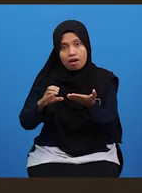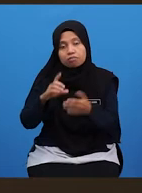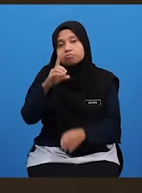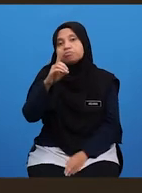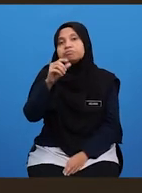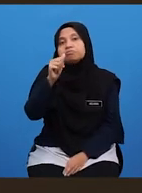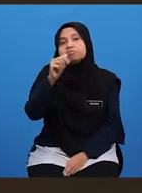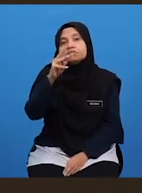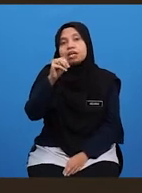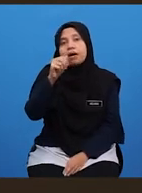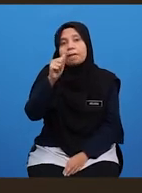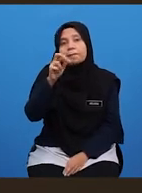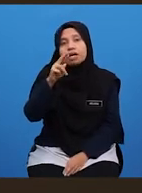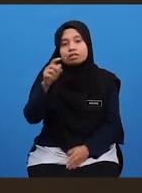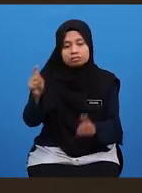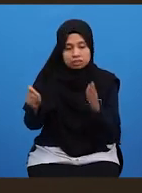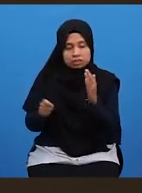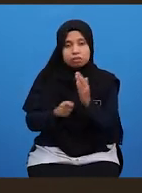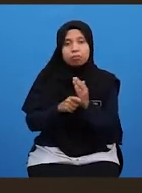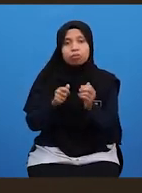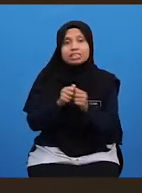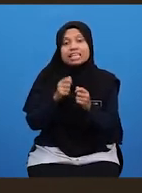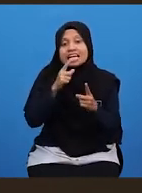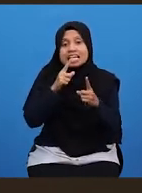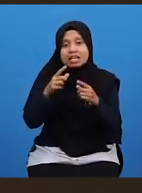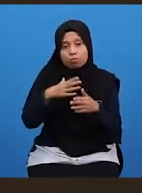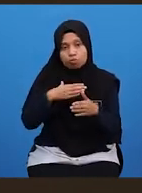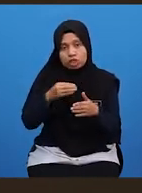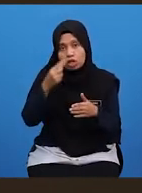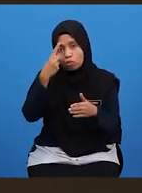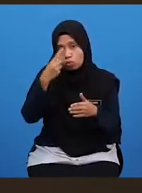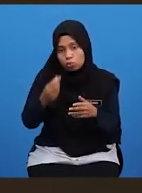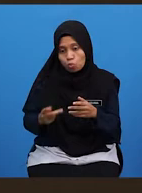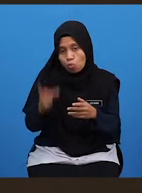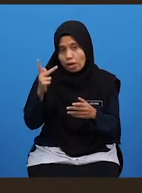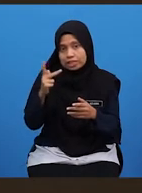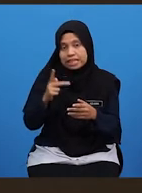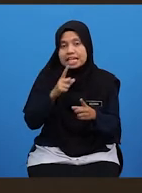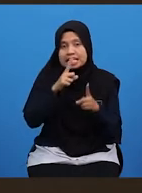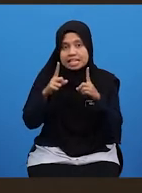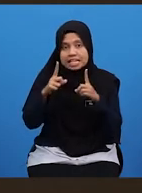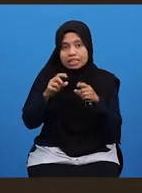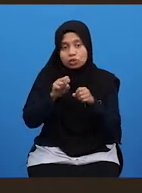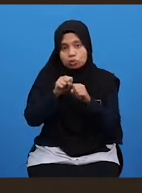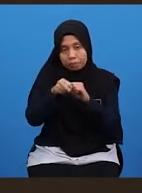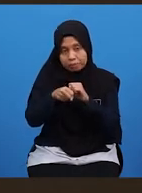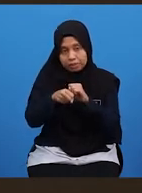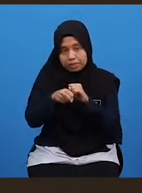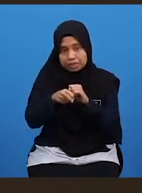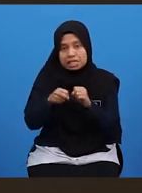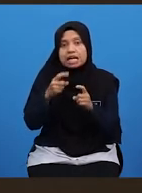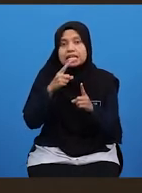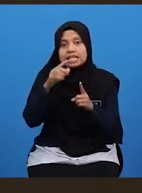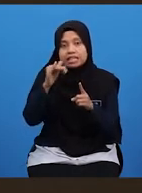Damar, dicampurkan bersama lilin putih bagi menguatkan lilin agar lilin yang dicanting tidak